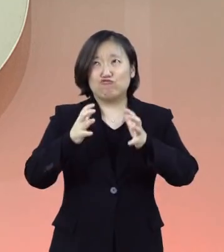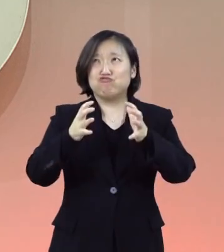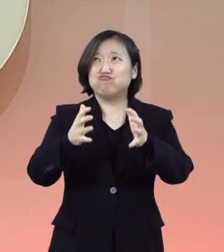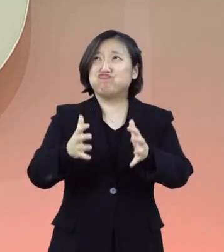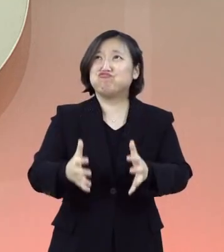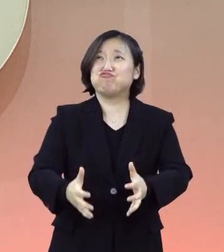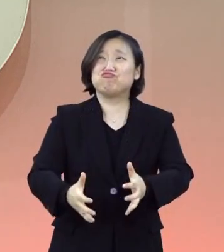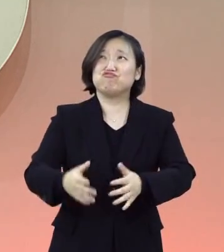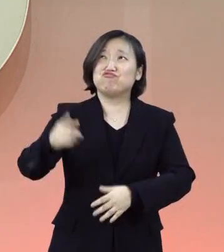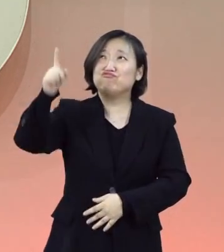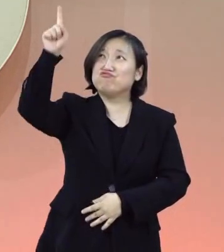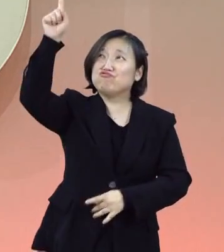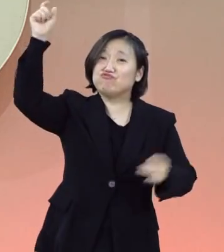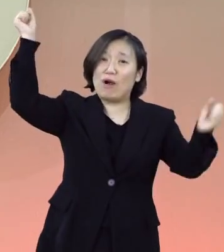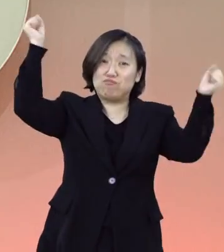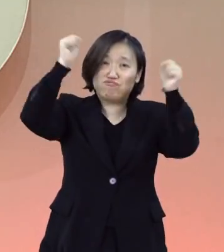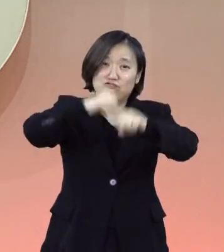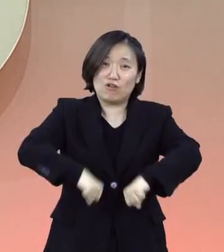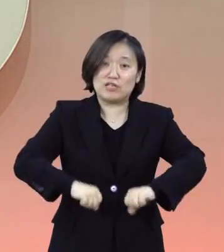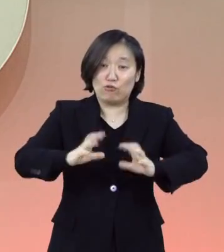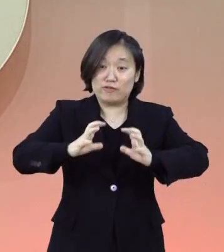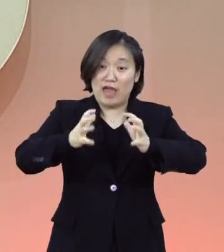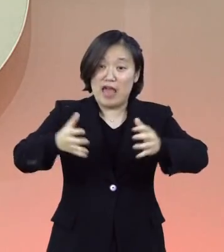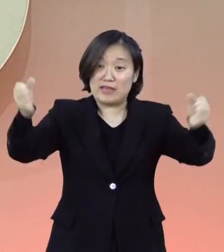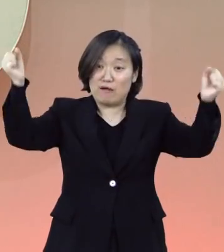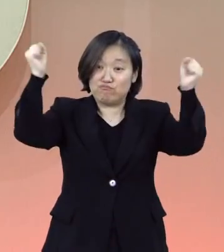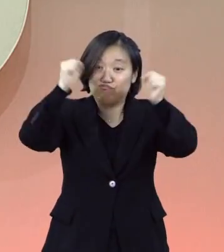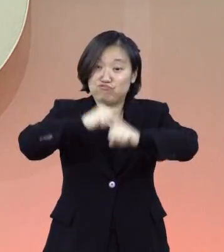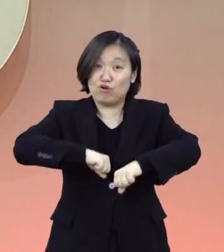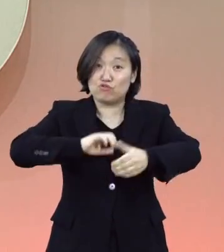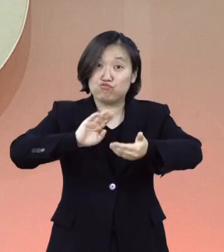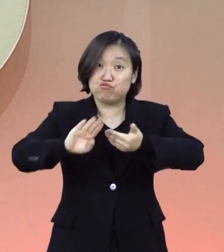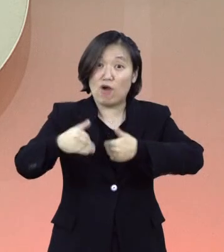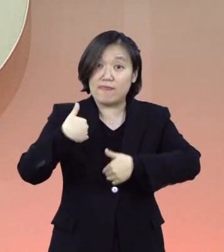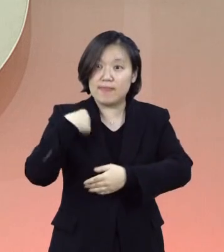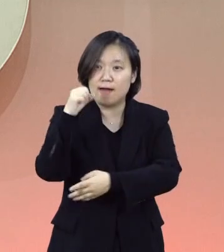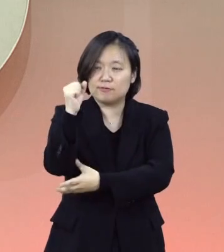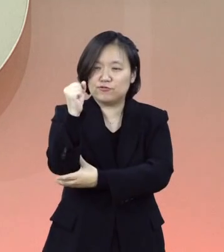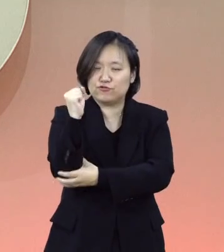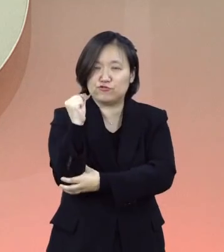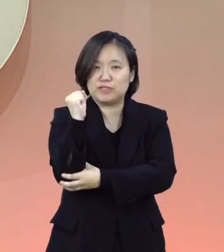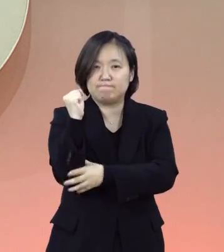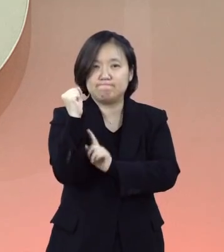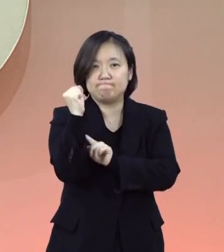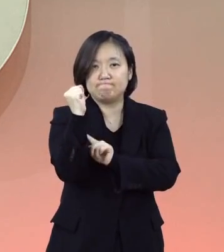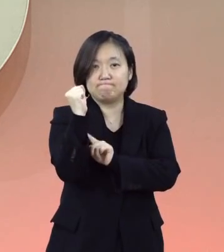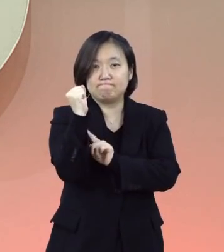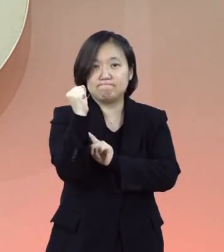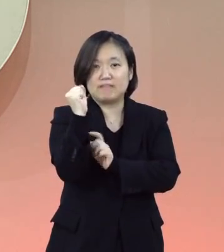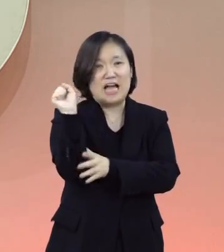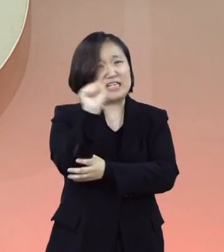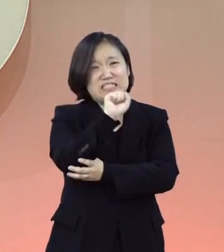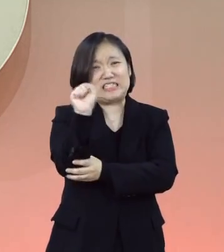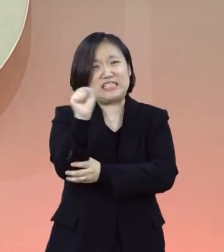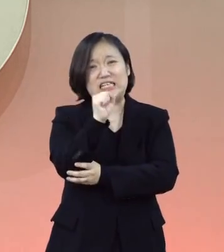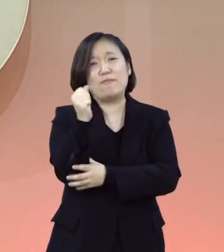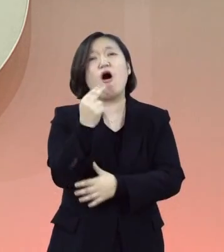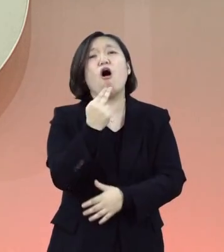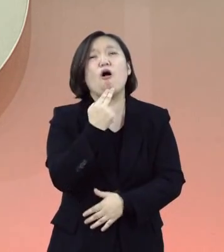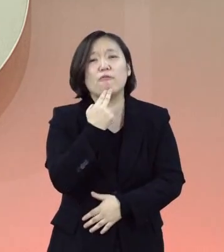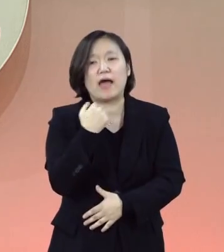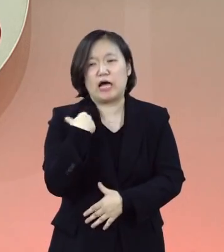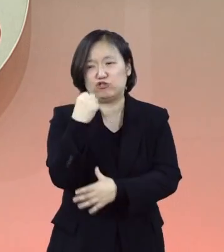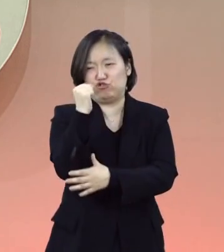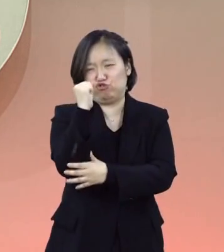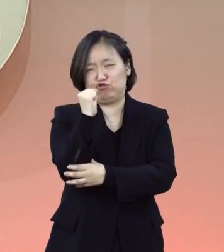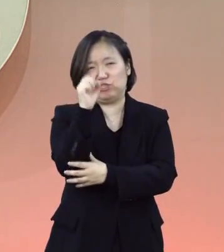이 세상이 무너져도 끝까지 흔들리지 않는 나만의 중심이 되는 원력. 내가